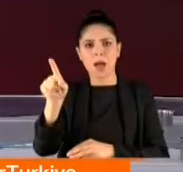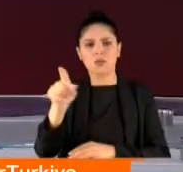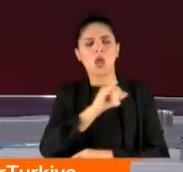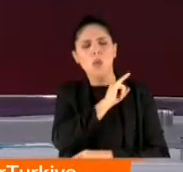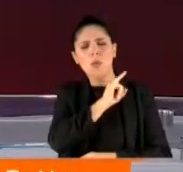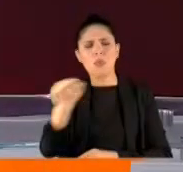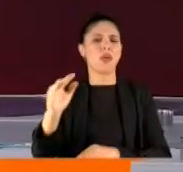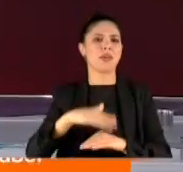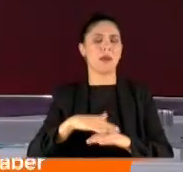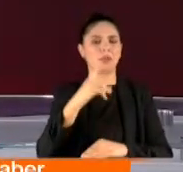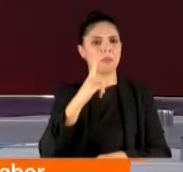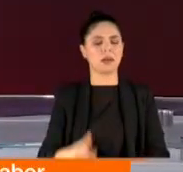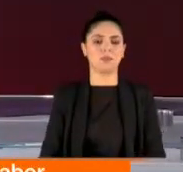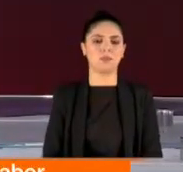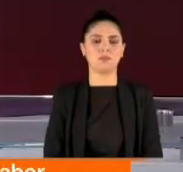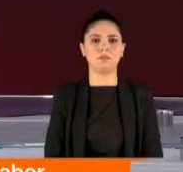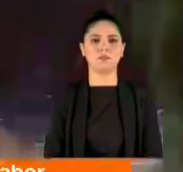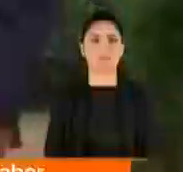verdi veriştirdi Ömer Çelik'ten.